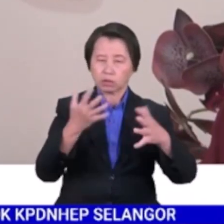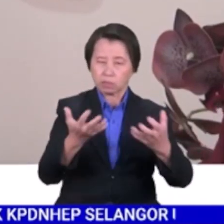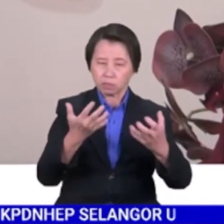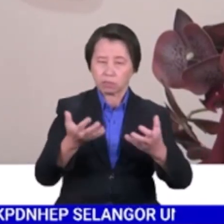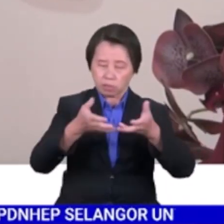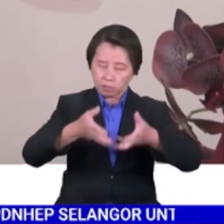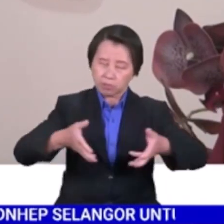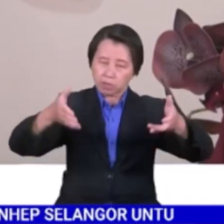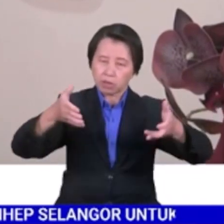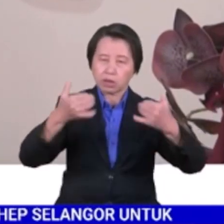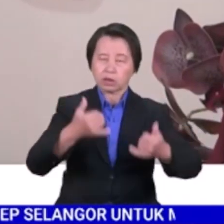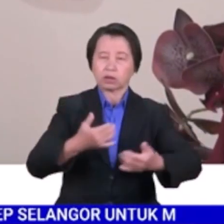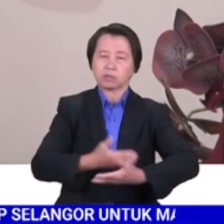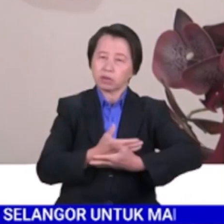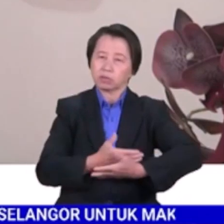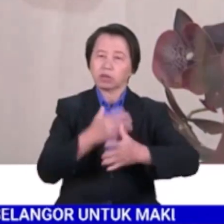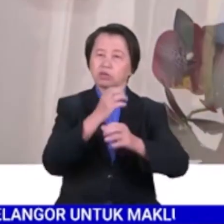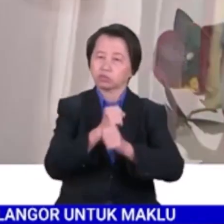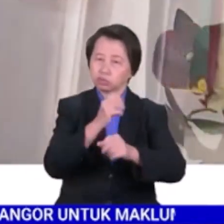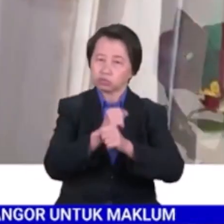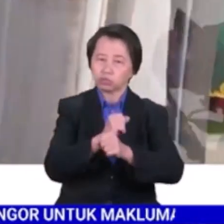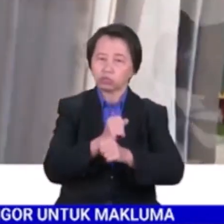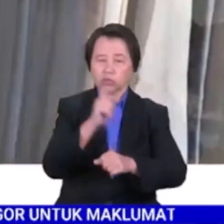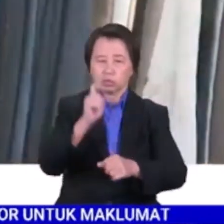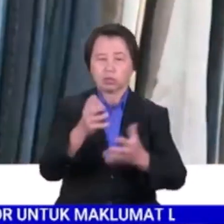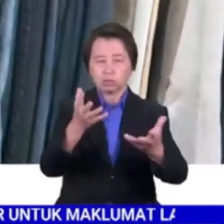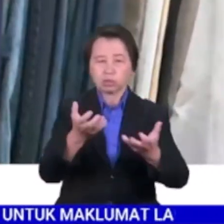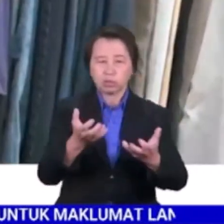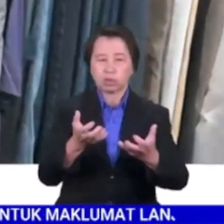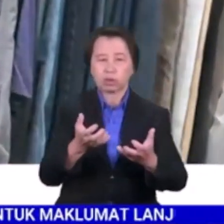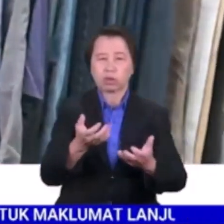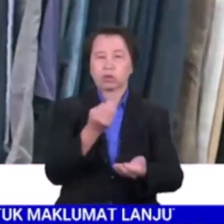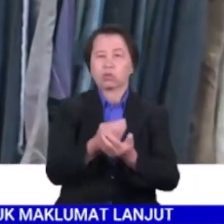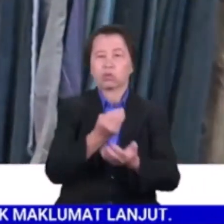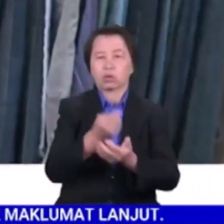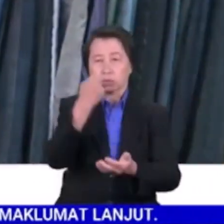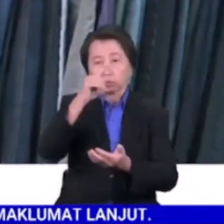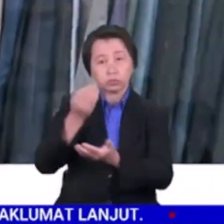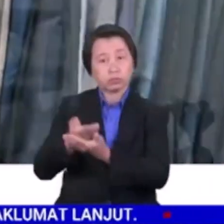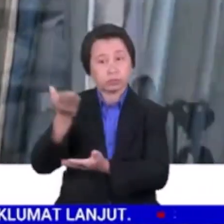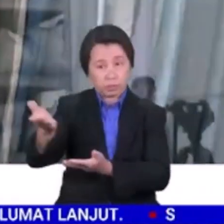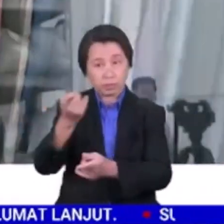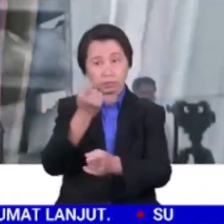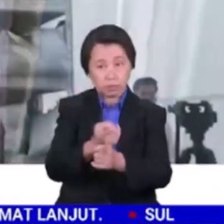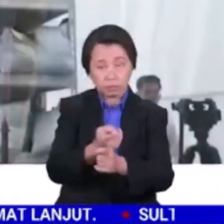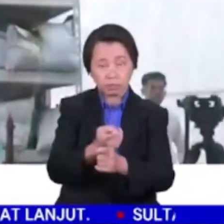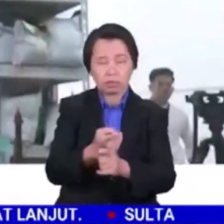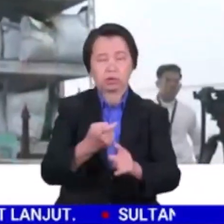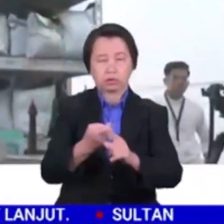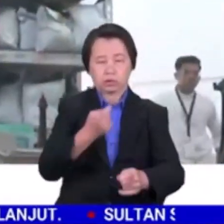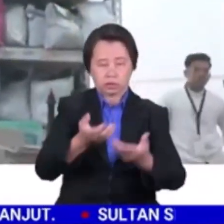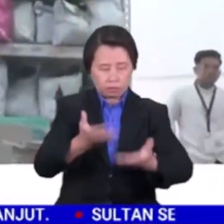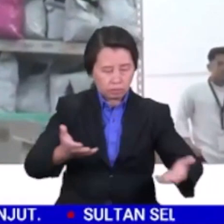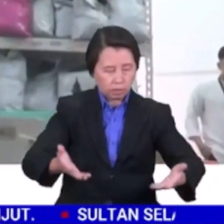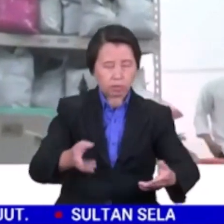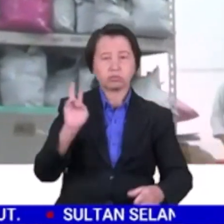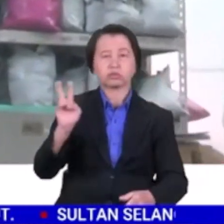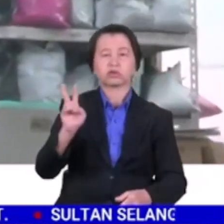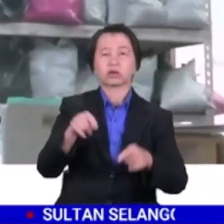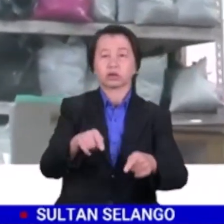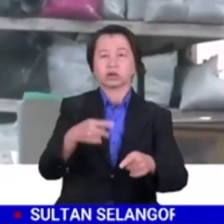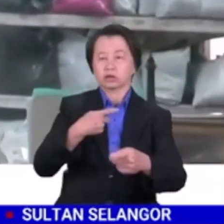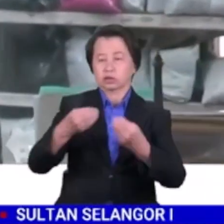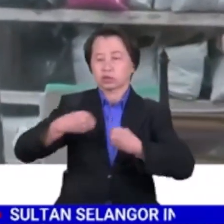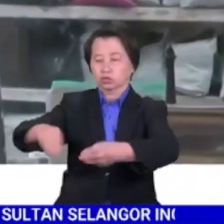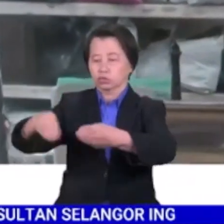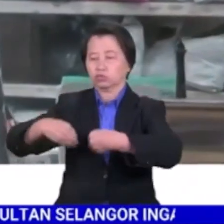memerlukan pamper, selamping bayi, susu bayi, dan ia memerlukan kewangan untuk kita membelilah. Dan daripada barangan terpakai ini, kita